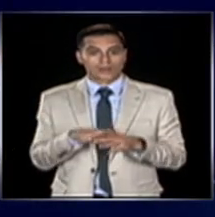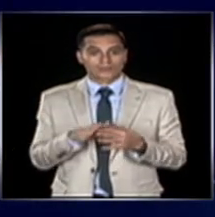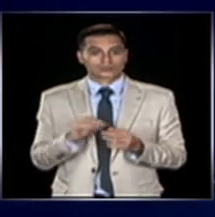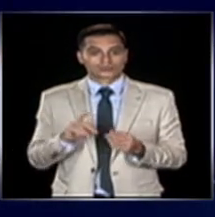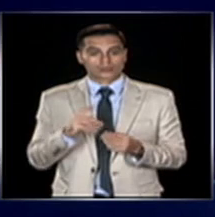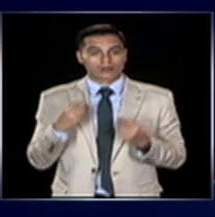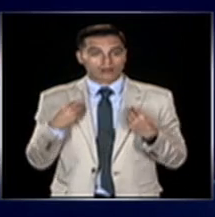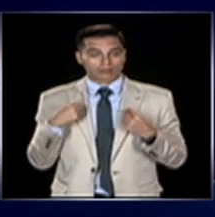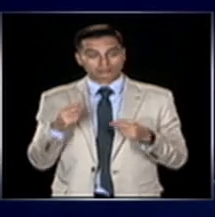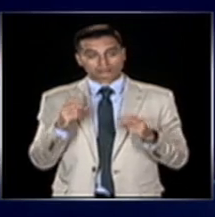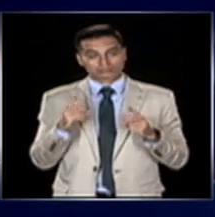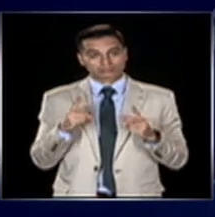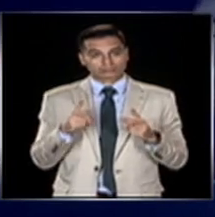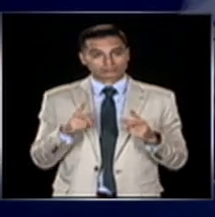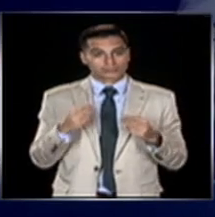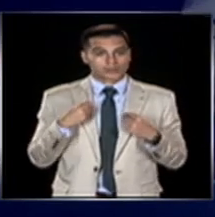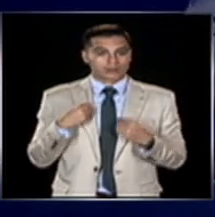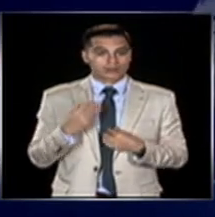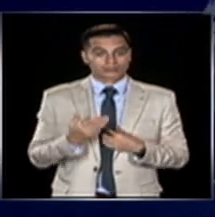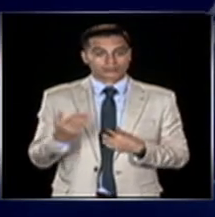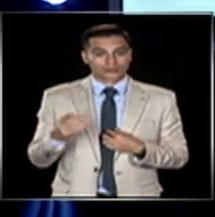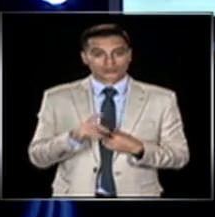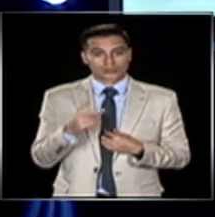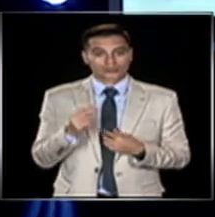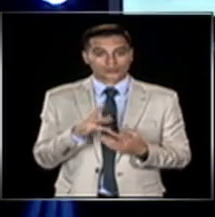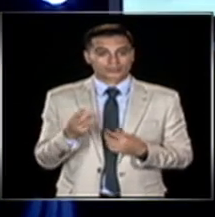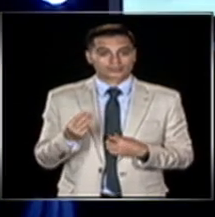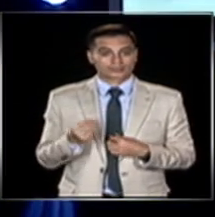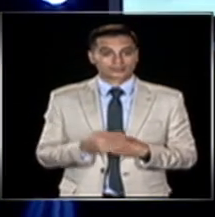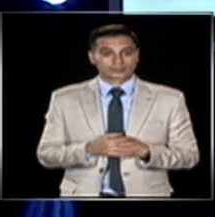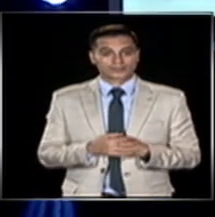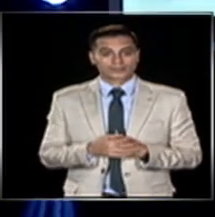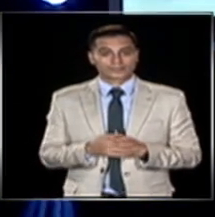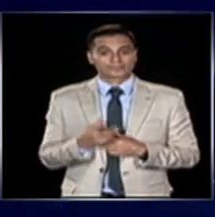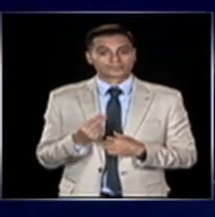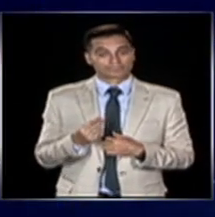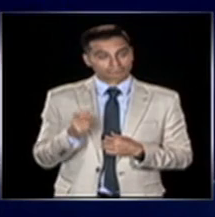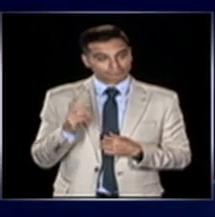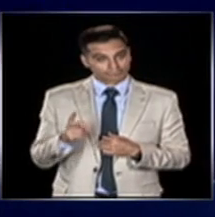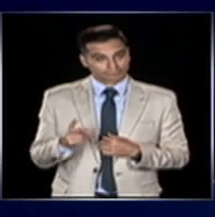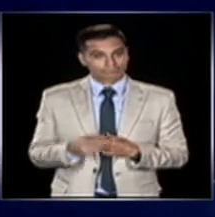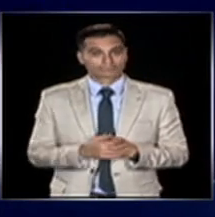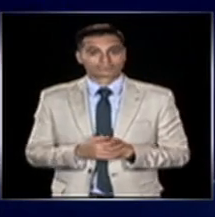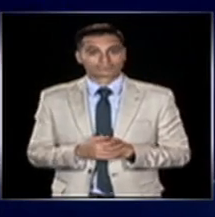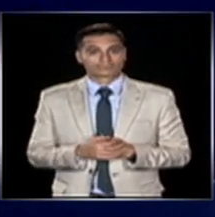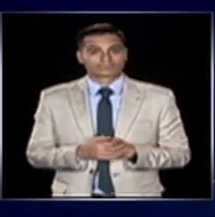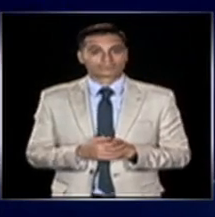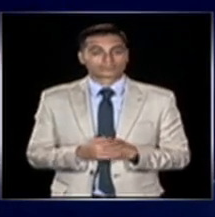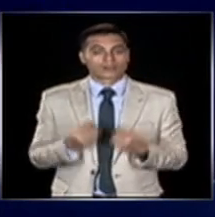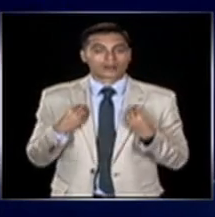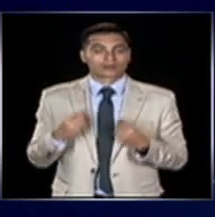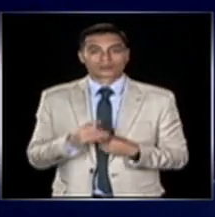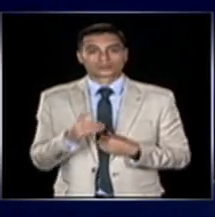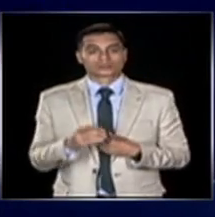رياضة. سؤال في الرياضة. سؤال بعشرين نقطة ولا بتلاتين نقطة؟ بعشرين نقطة إن شاء الله. بعشرين نقطة.